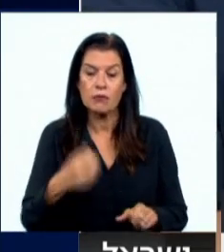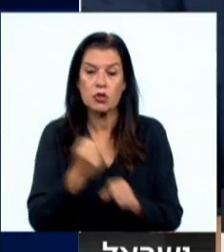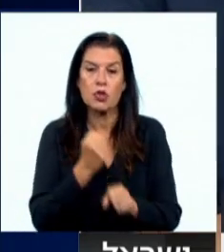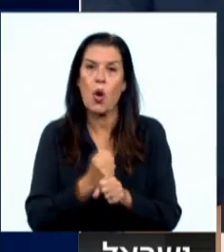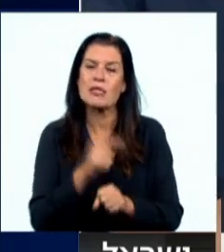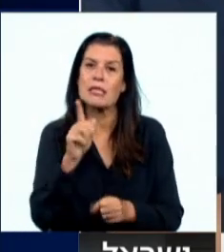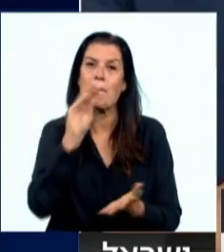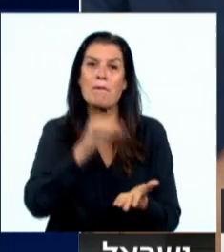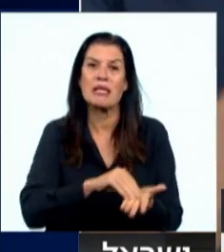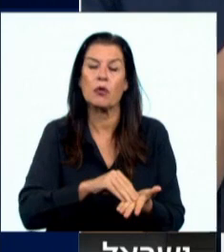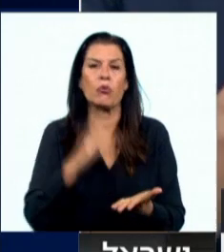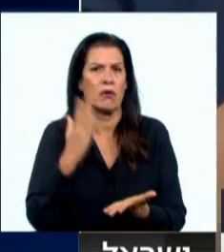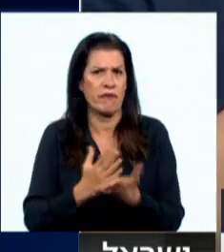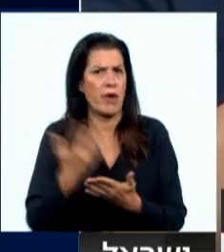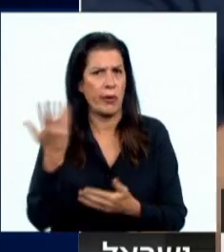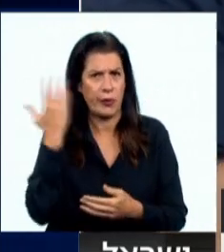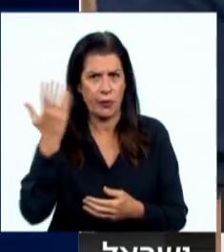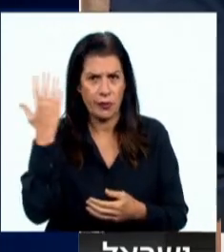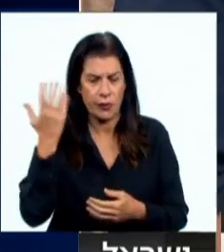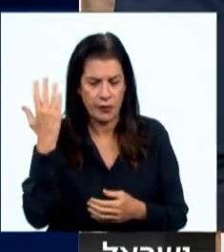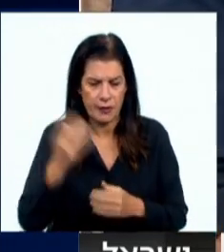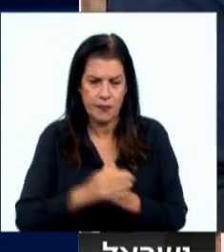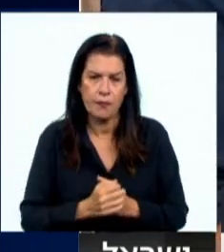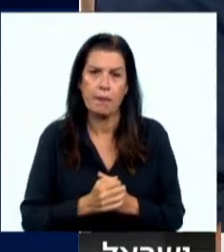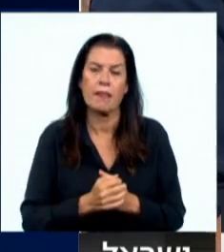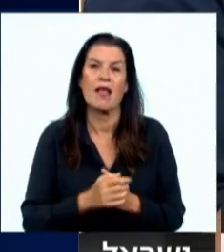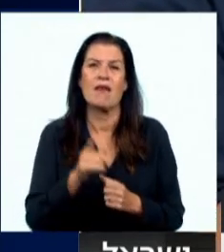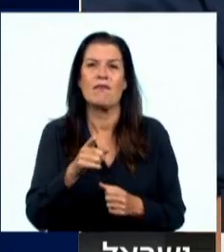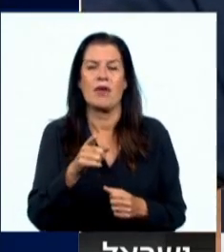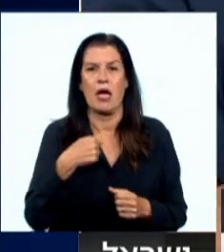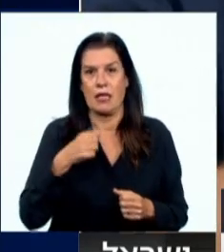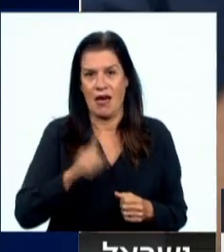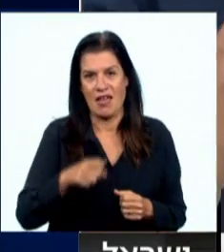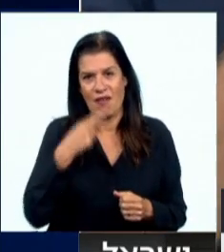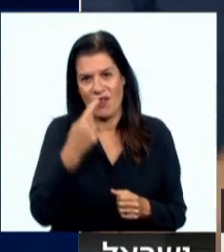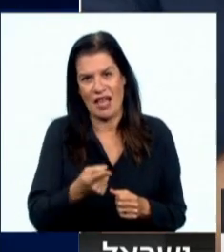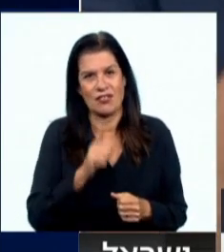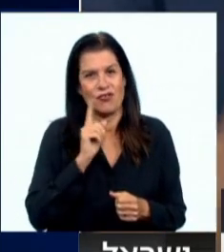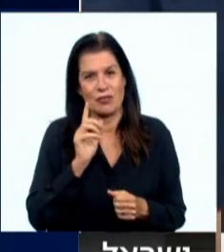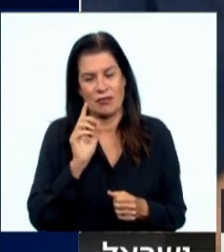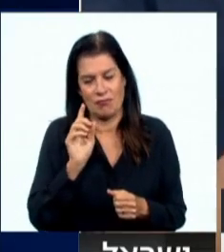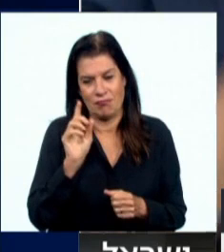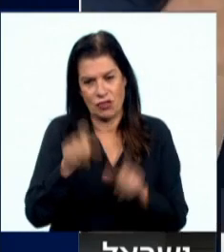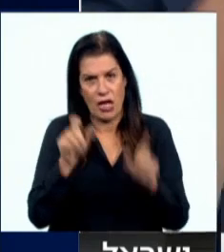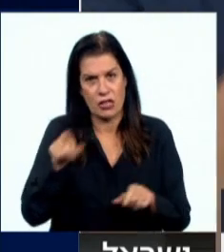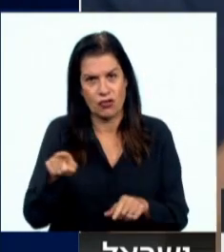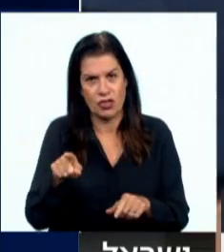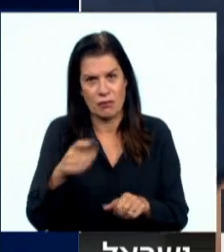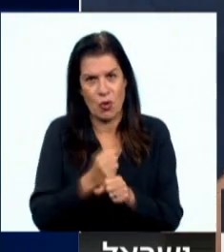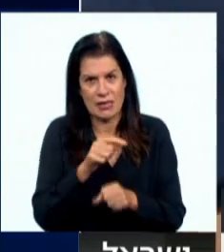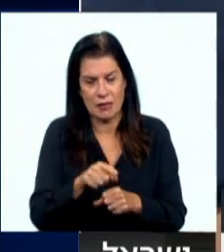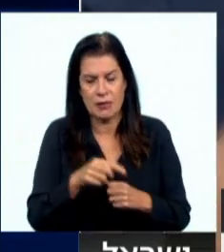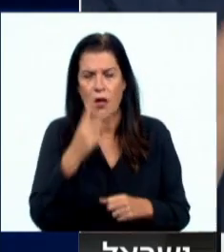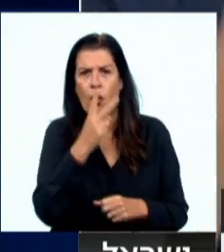היסטורי. אנחנו ישבנו בינינו, אני חייב להזכיר את האנשים שעוסקים בזה, ואמרנו, כל הזמן רואים עוד פרסום,